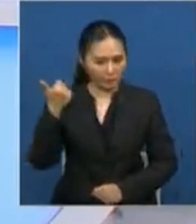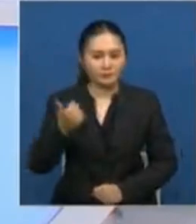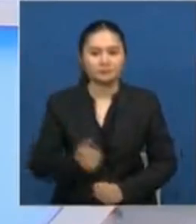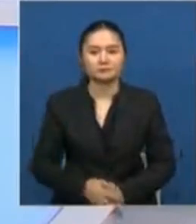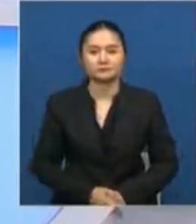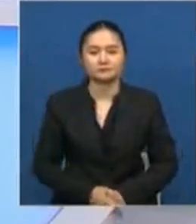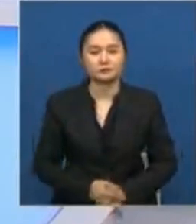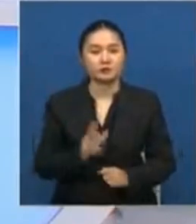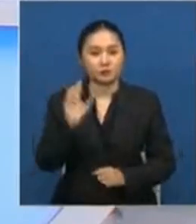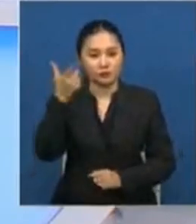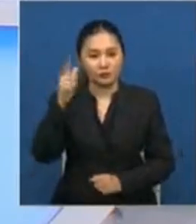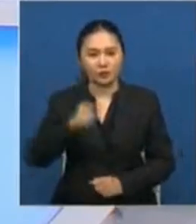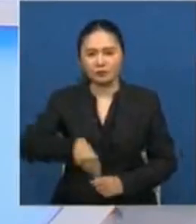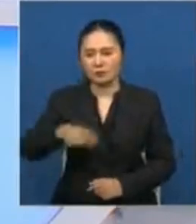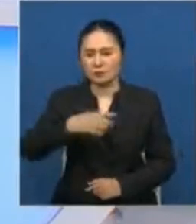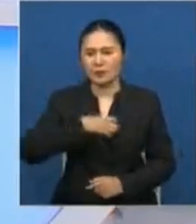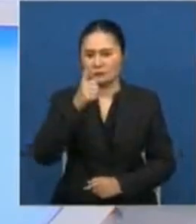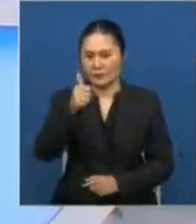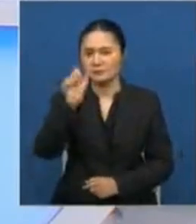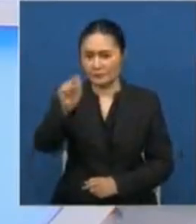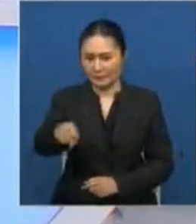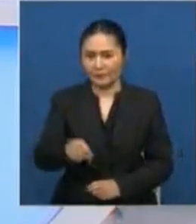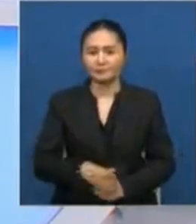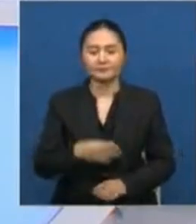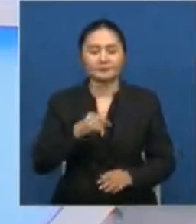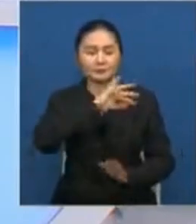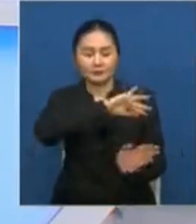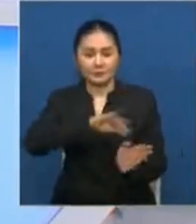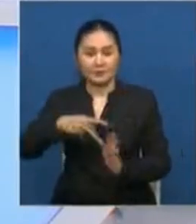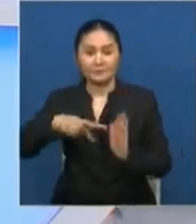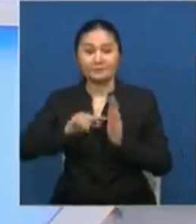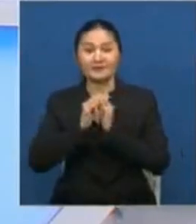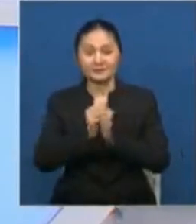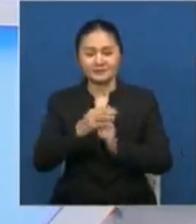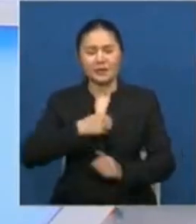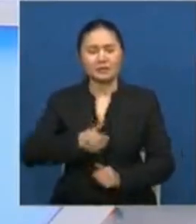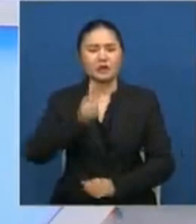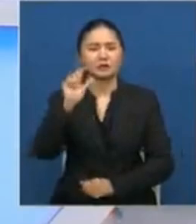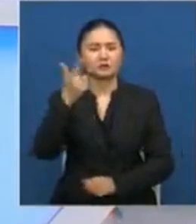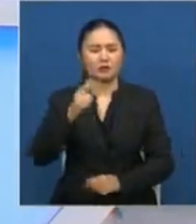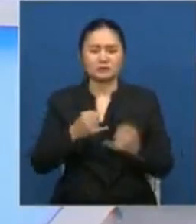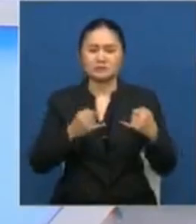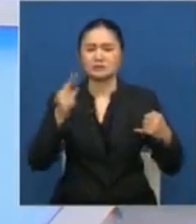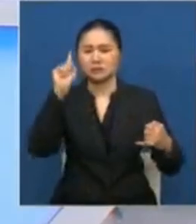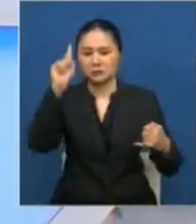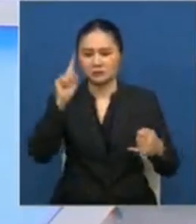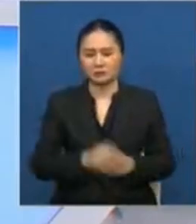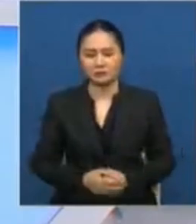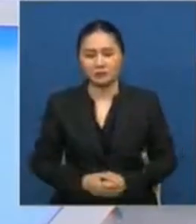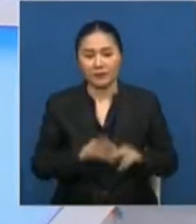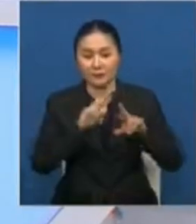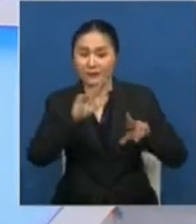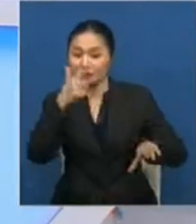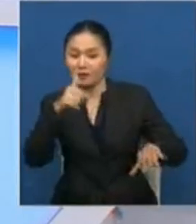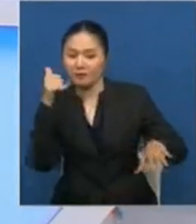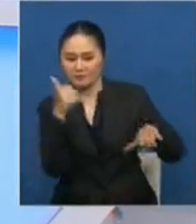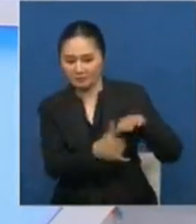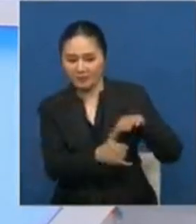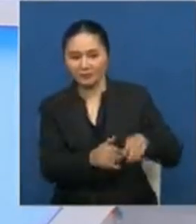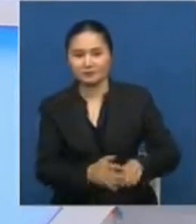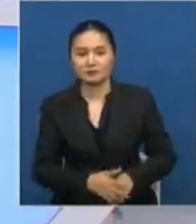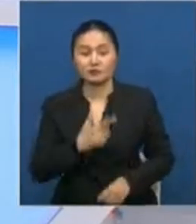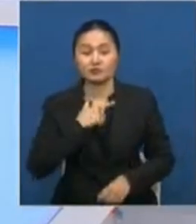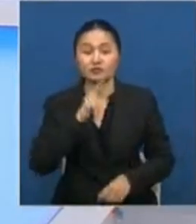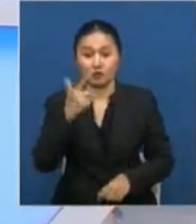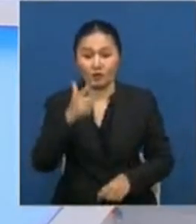ย ทองมีแต่ใครๆก็อยากได้นะครับที่ปราจีนบุรีมีผู้ชายคนนึงอยากได้ทองสักเส้นนึงเดินเข้าไปที่ร้านทองเสื้อคอทองค